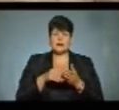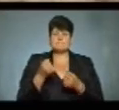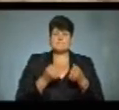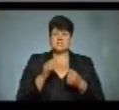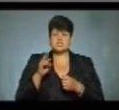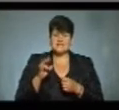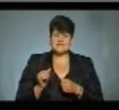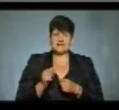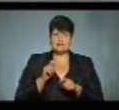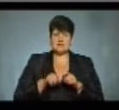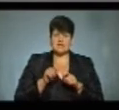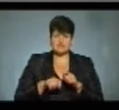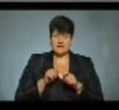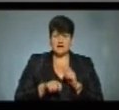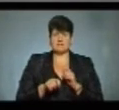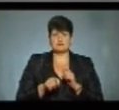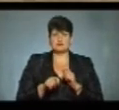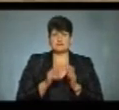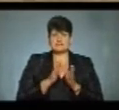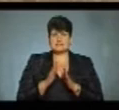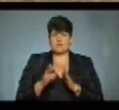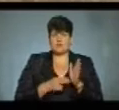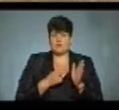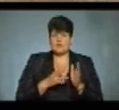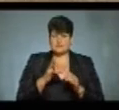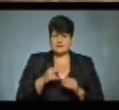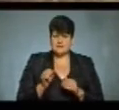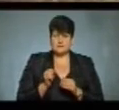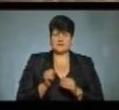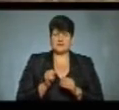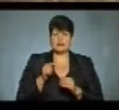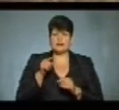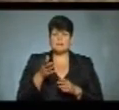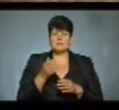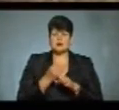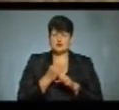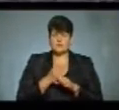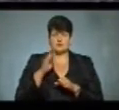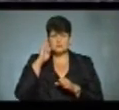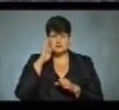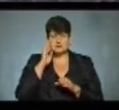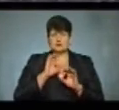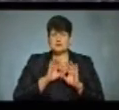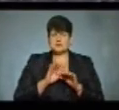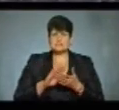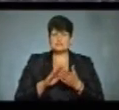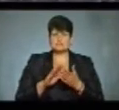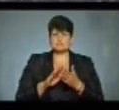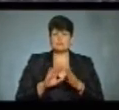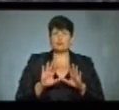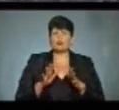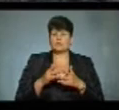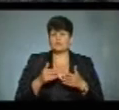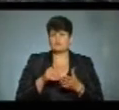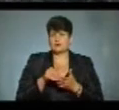який перевіряв гальмівну систему вантажного поїзда. В обласному локомотивному депо, де працював загиблий, коментувати подію нашій знімальній групі